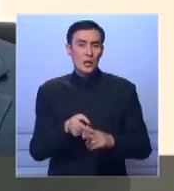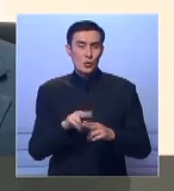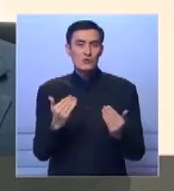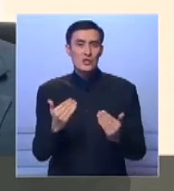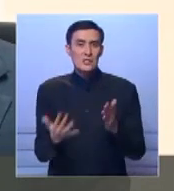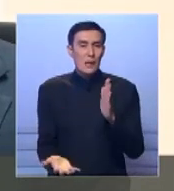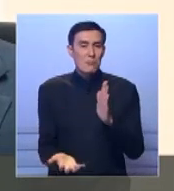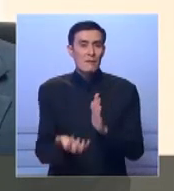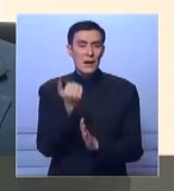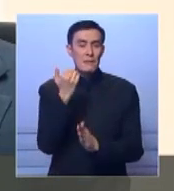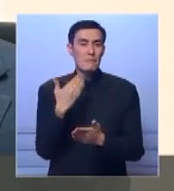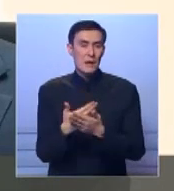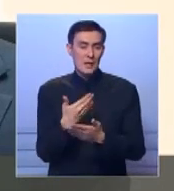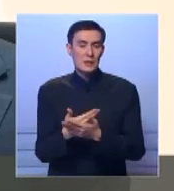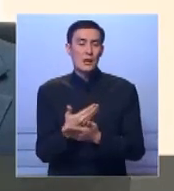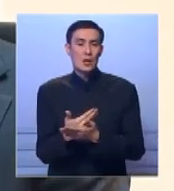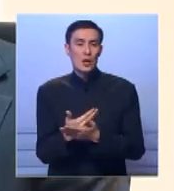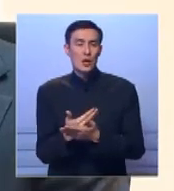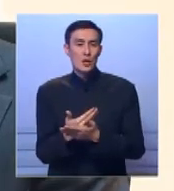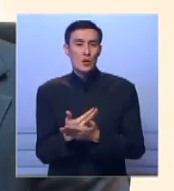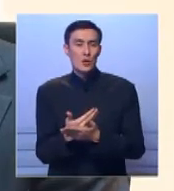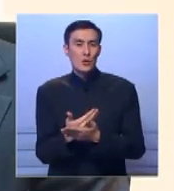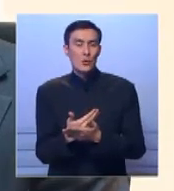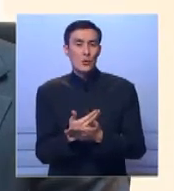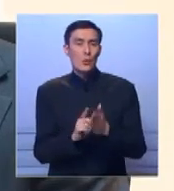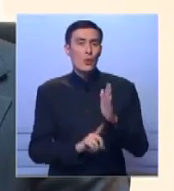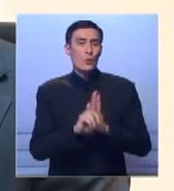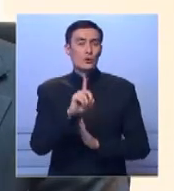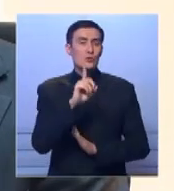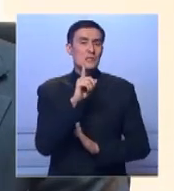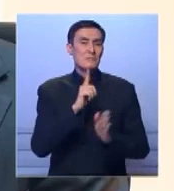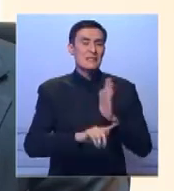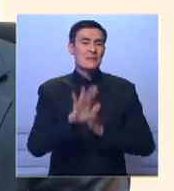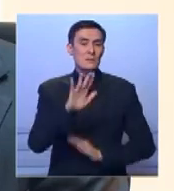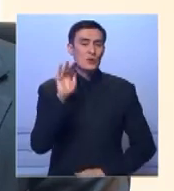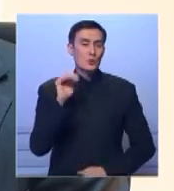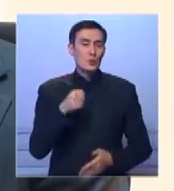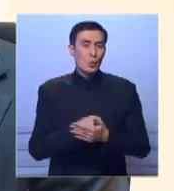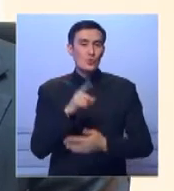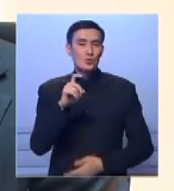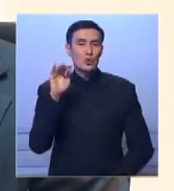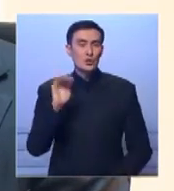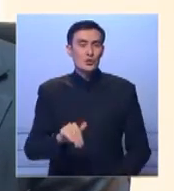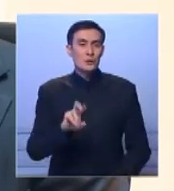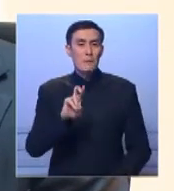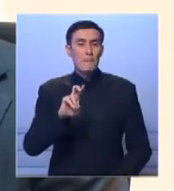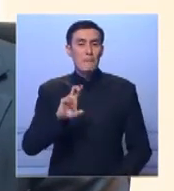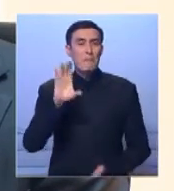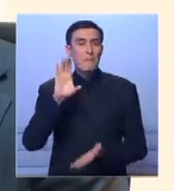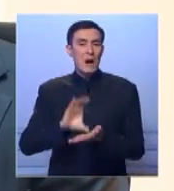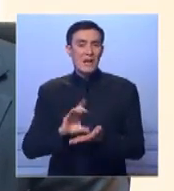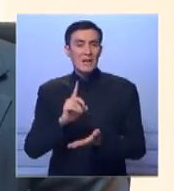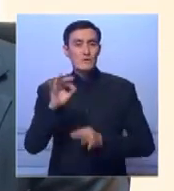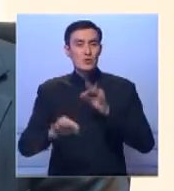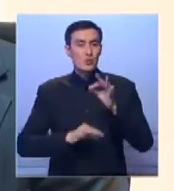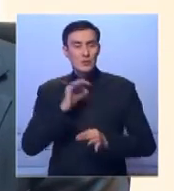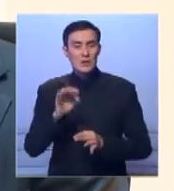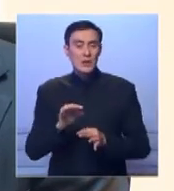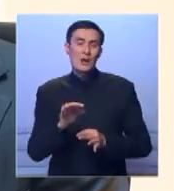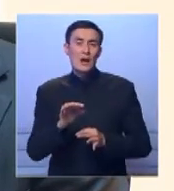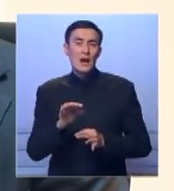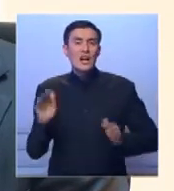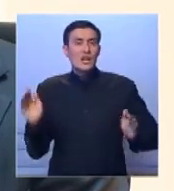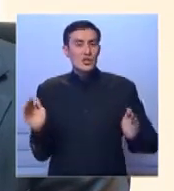добываем порядка от 75 до 100 тысяч баррелей в сутки, вариант